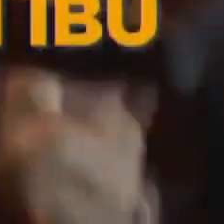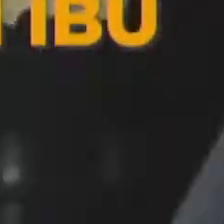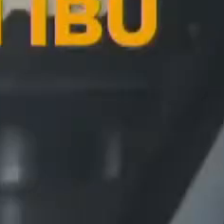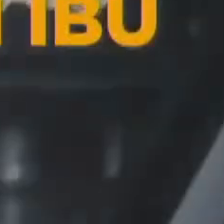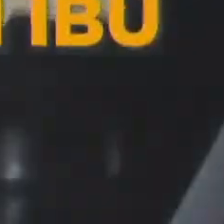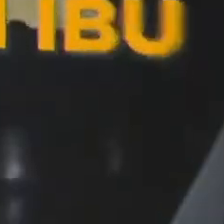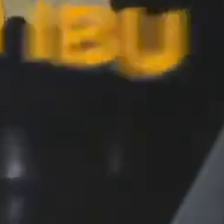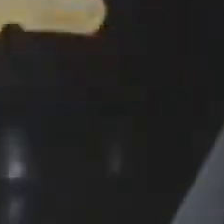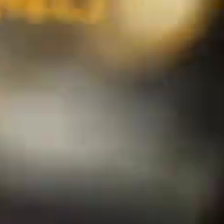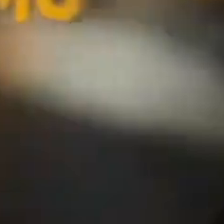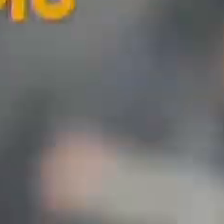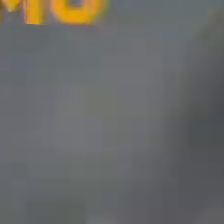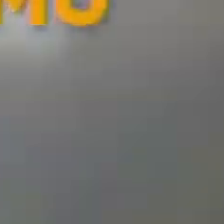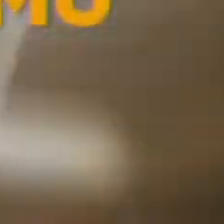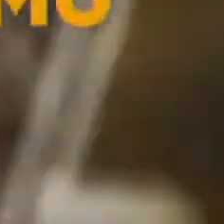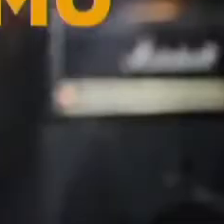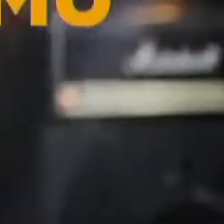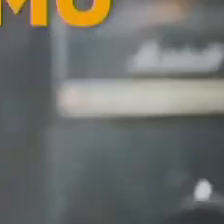10000